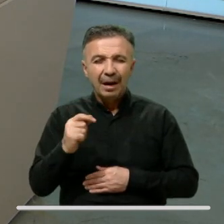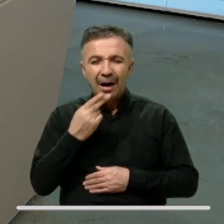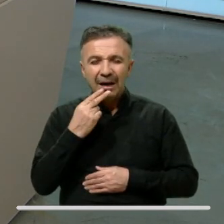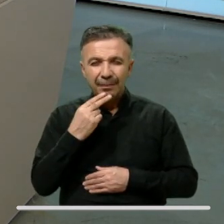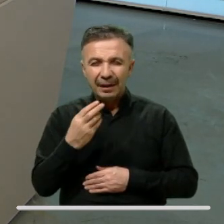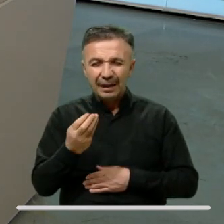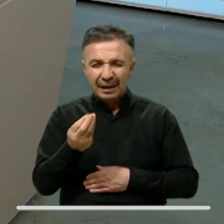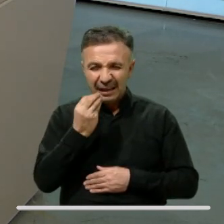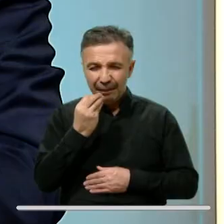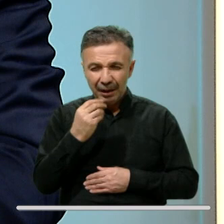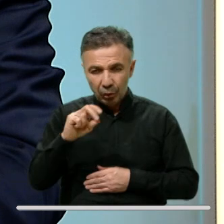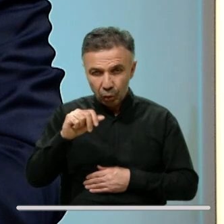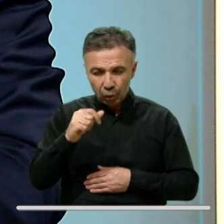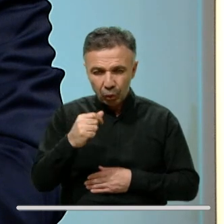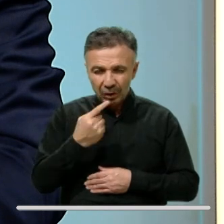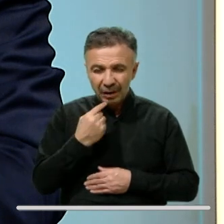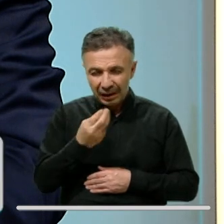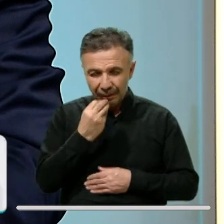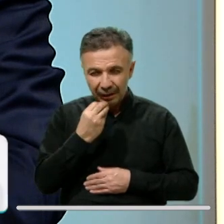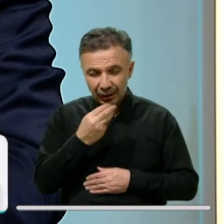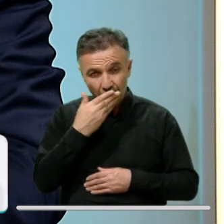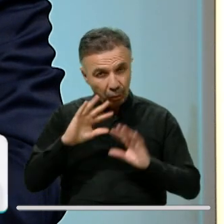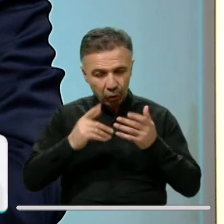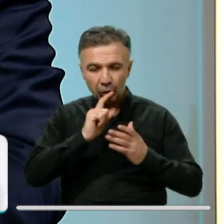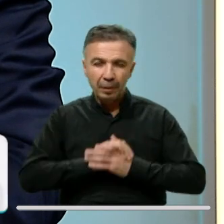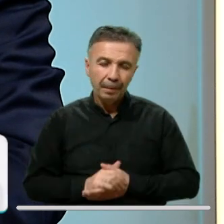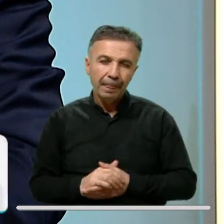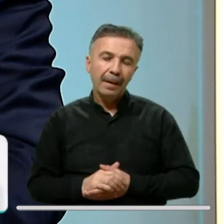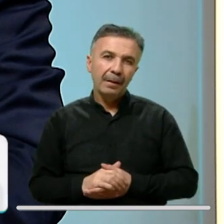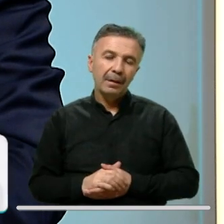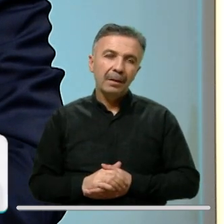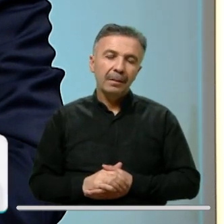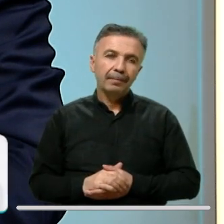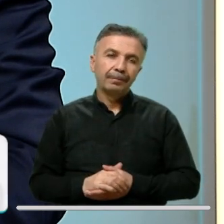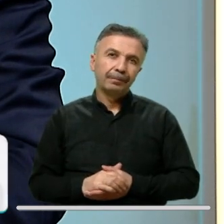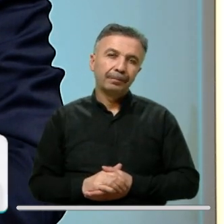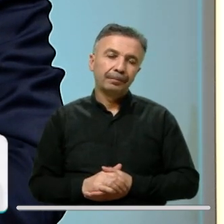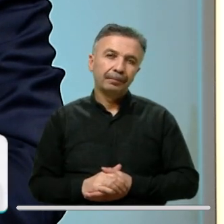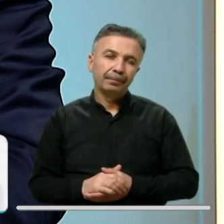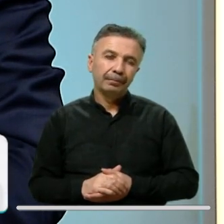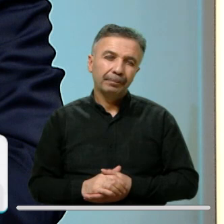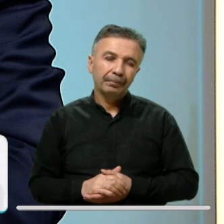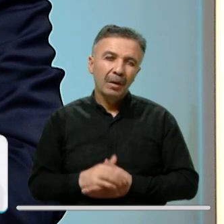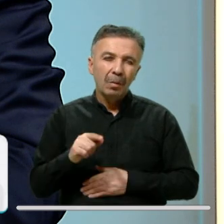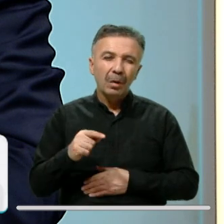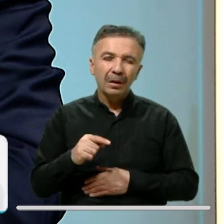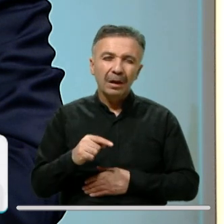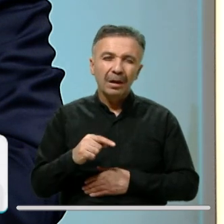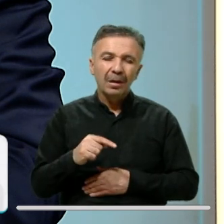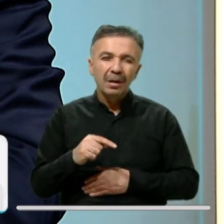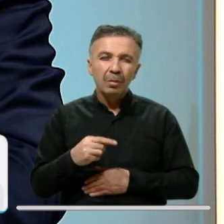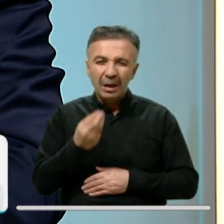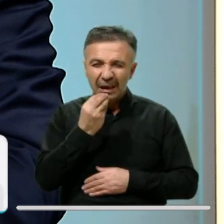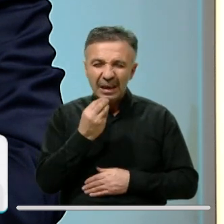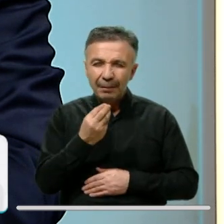açısından. Eğer hanımlar Ramazan'da yemeğin tuzuna bakıyorlarsa burada yutmadıkları